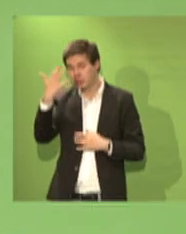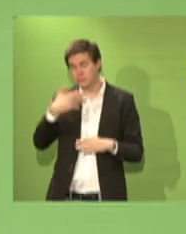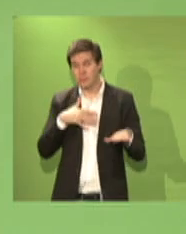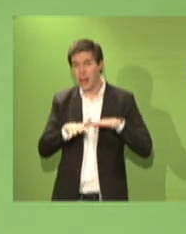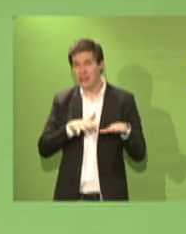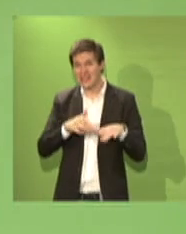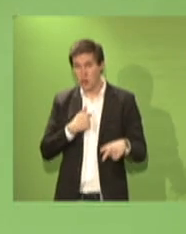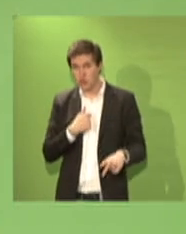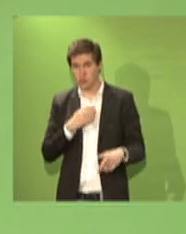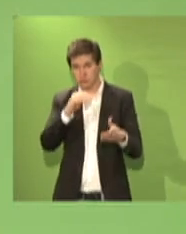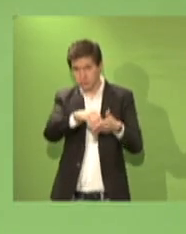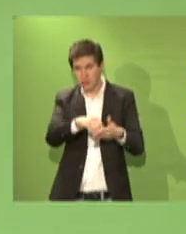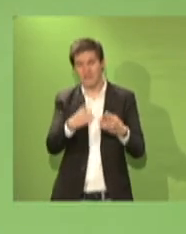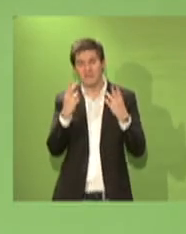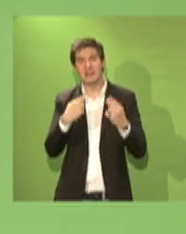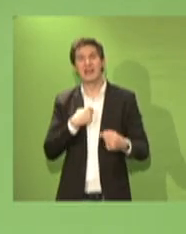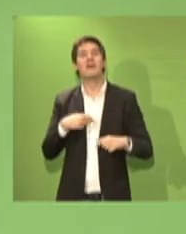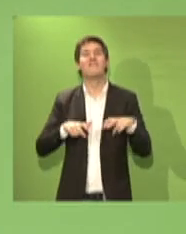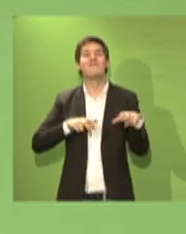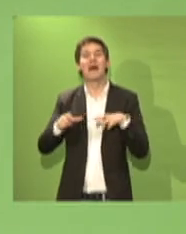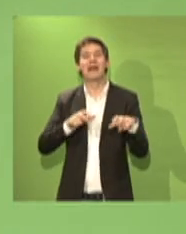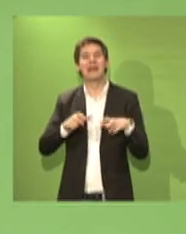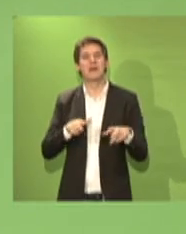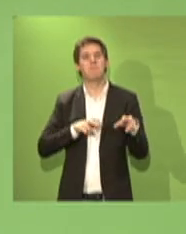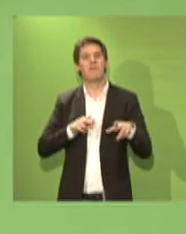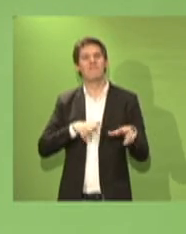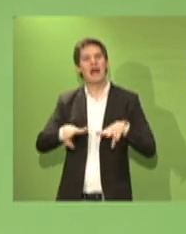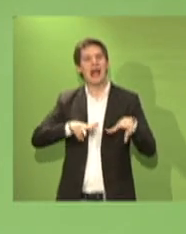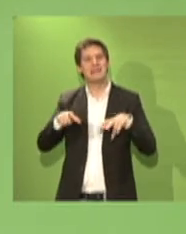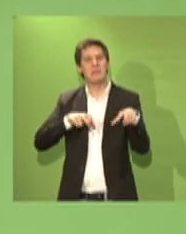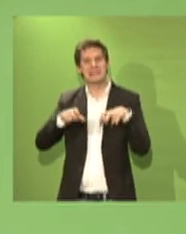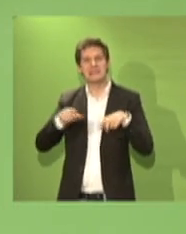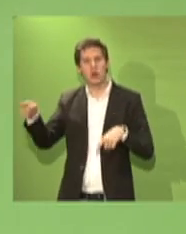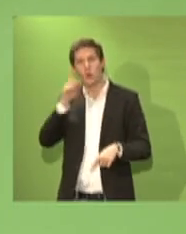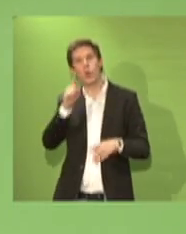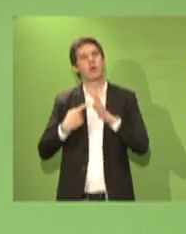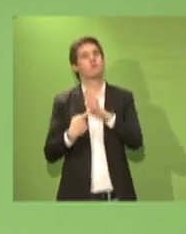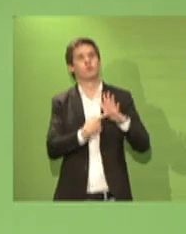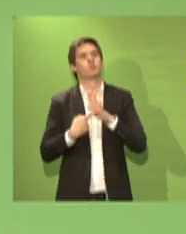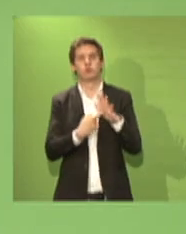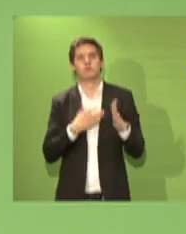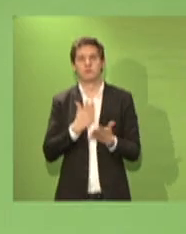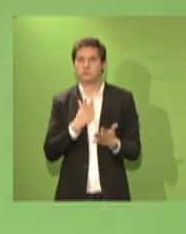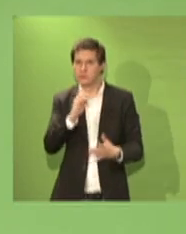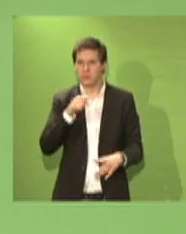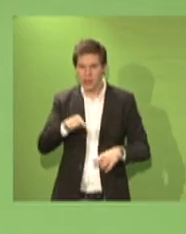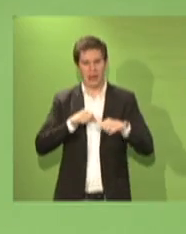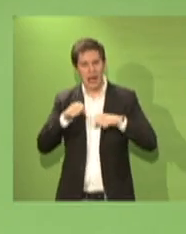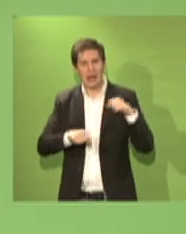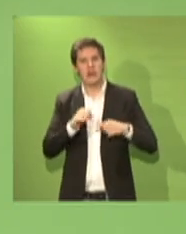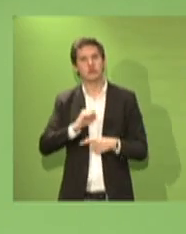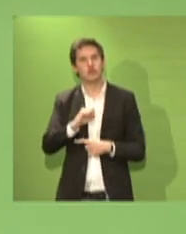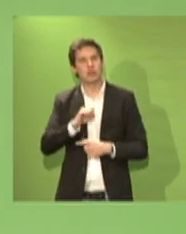sicherzustellen, dass wir nicht nur einen Verkehrsminister von der SPD haben, der sich auch mit diesem Projekt gerne schmückt und nach außen geht, sondern dass diese Radschnellwege auch